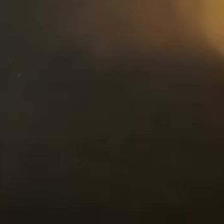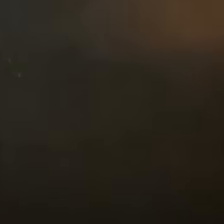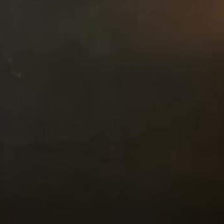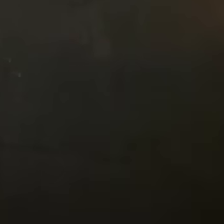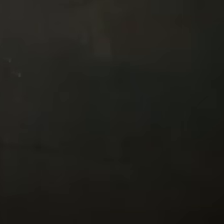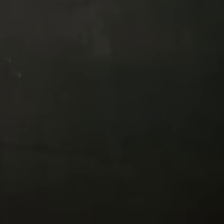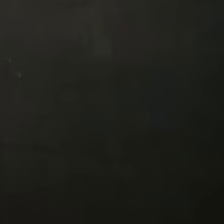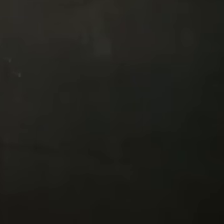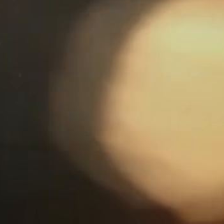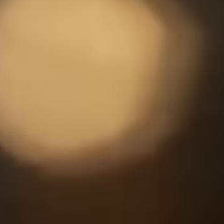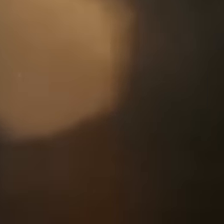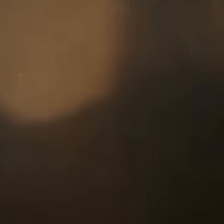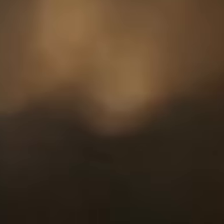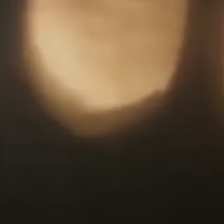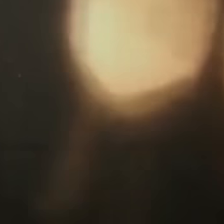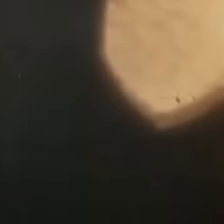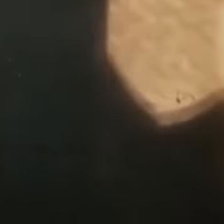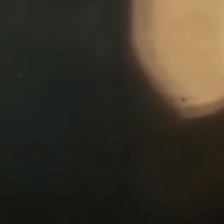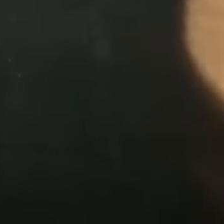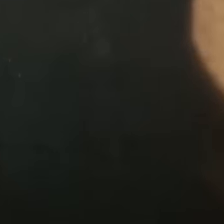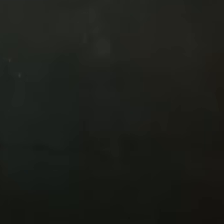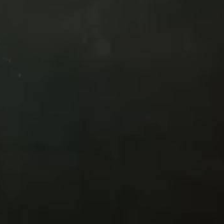좋겠습니다 Ah